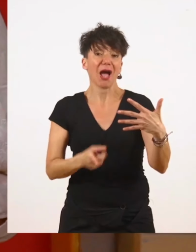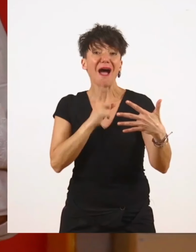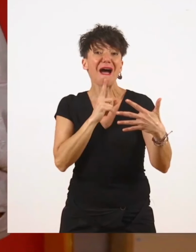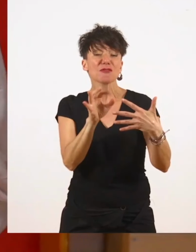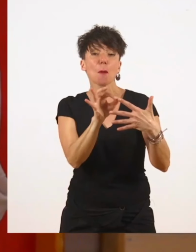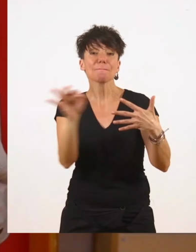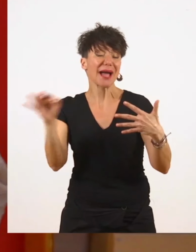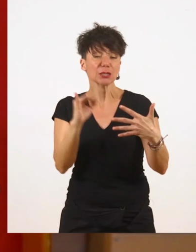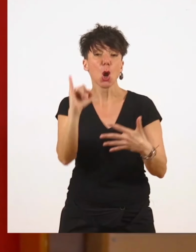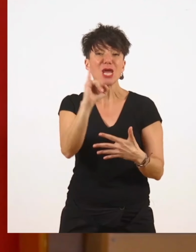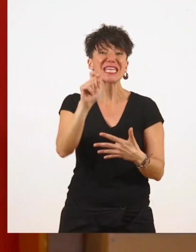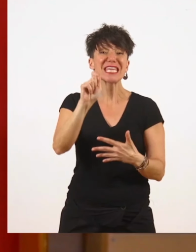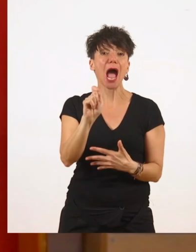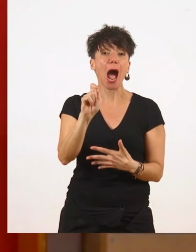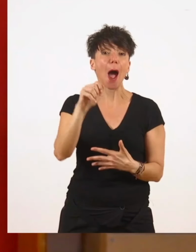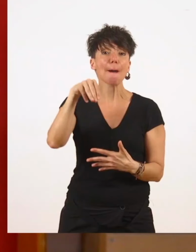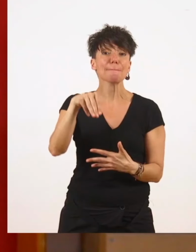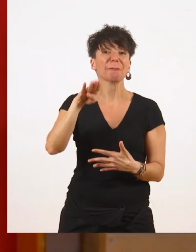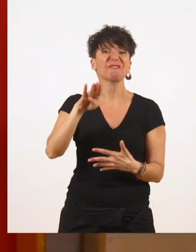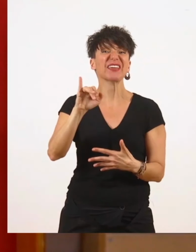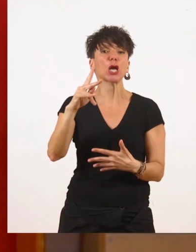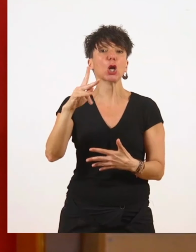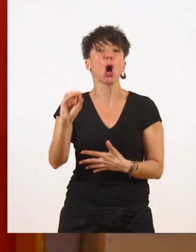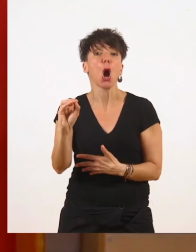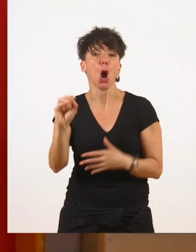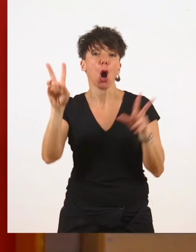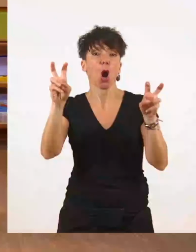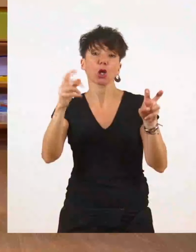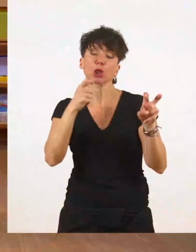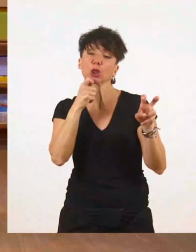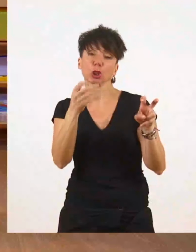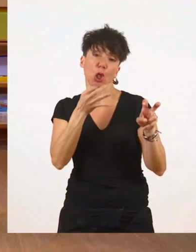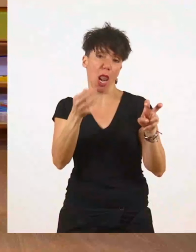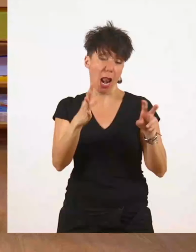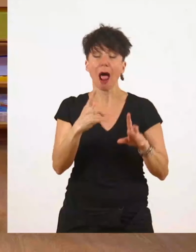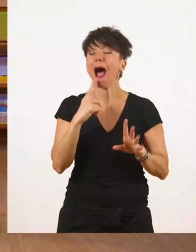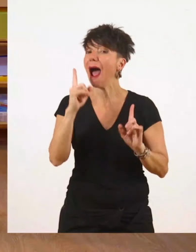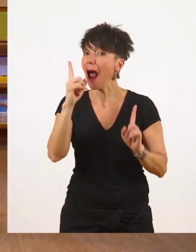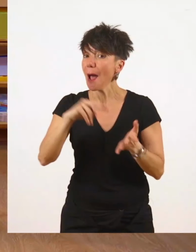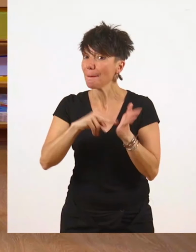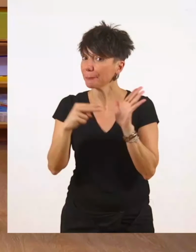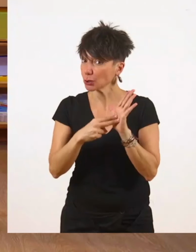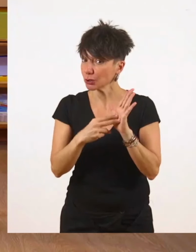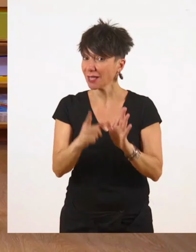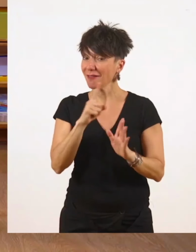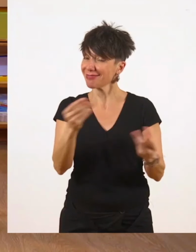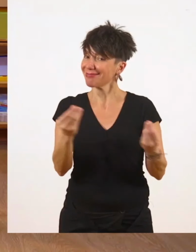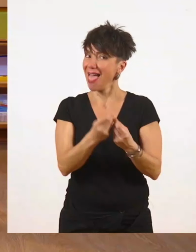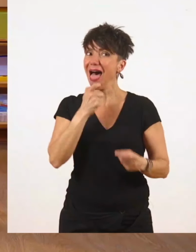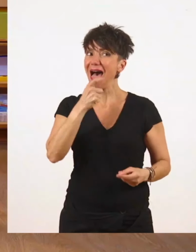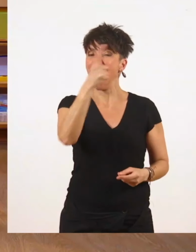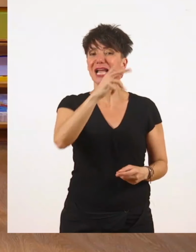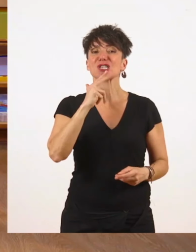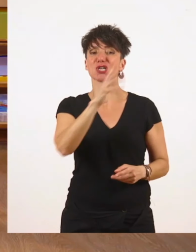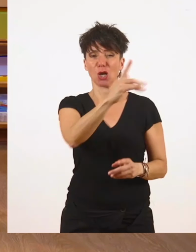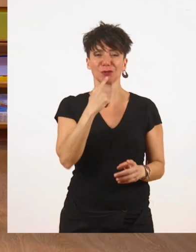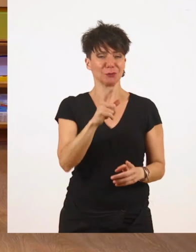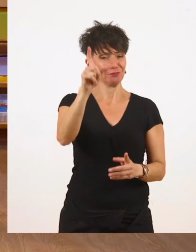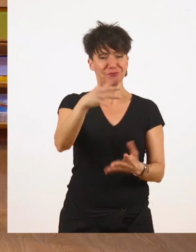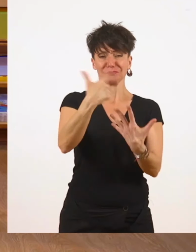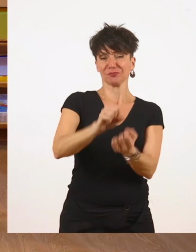μέτρο ταιριάζει πάρα πολύ στην αγγλική γλώσσα και δίνει την αίσθηση της φυσικότητας. Και τώρα αμέσως θα βάλουμε τον Σέξπιρ να